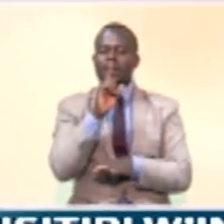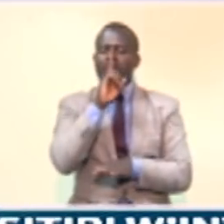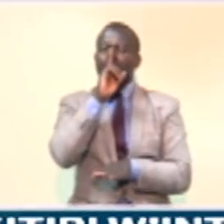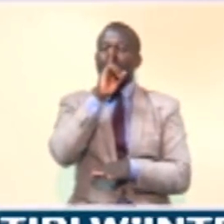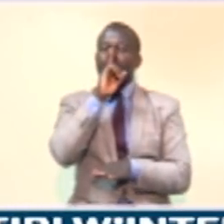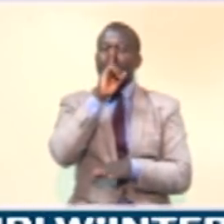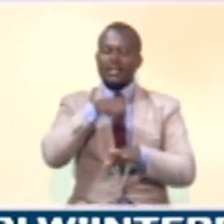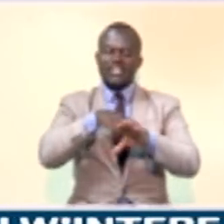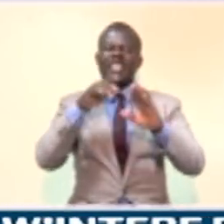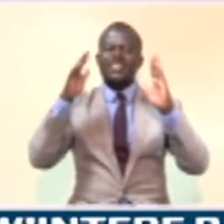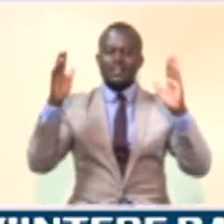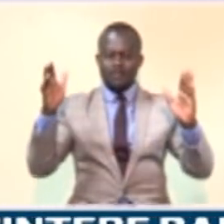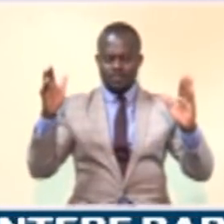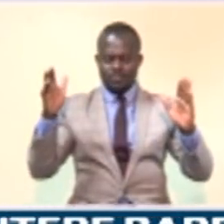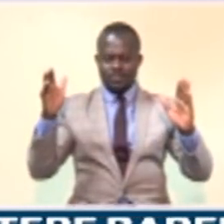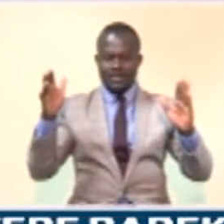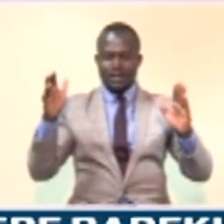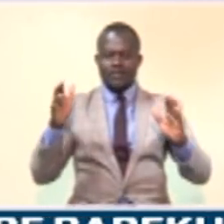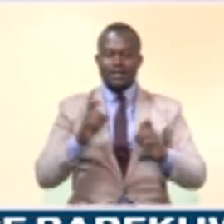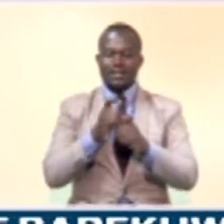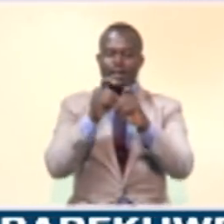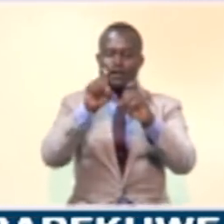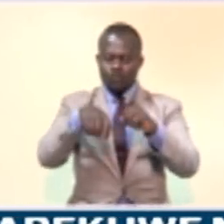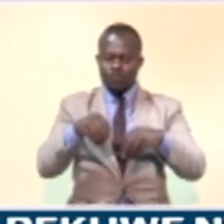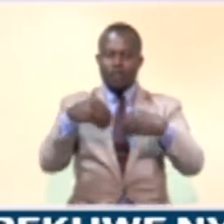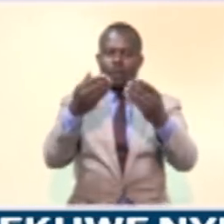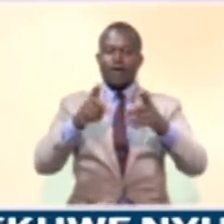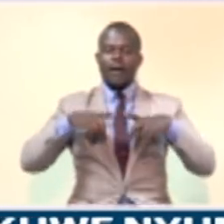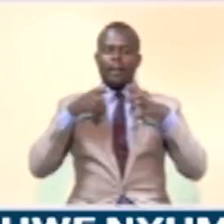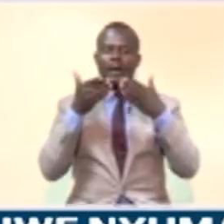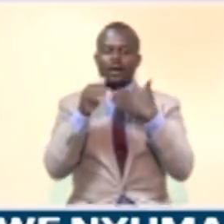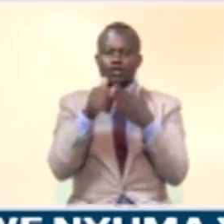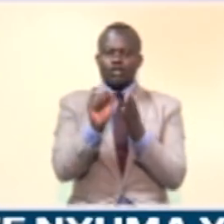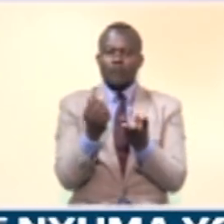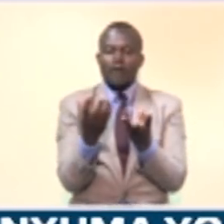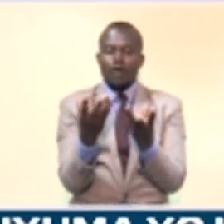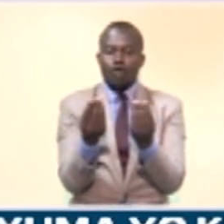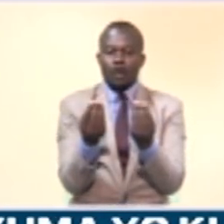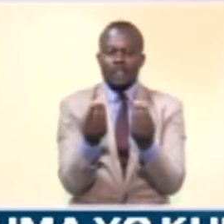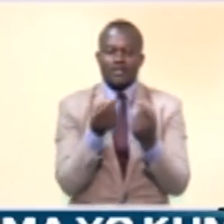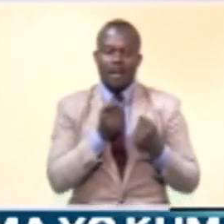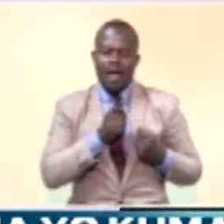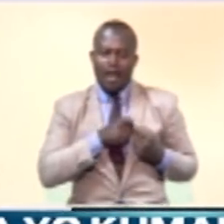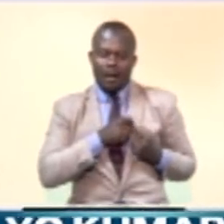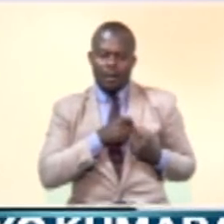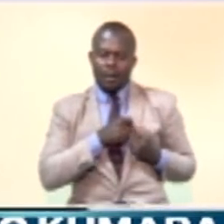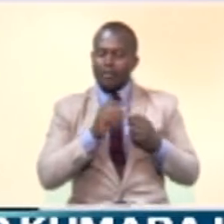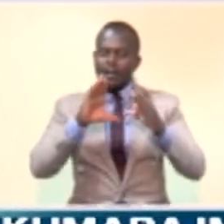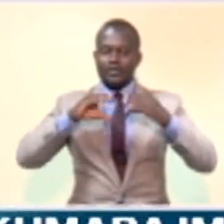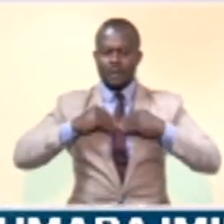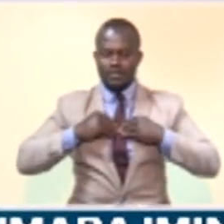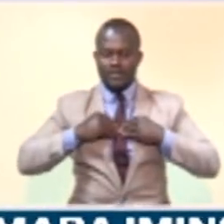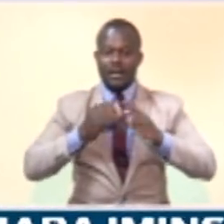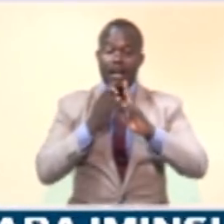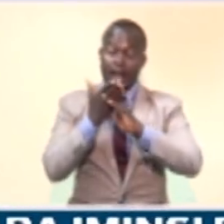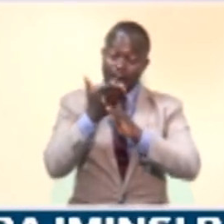kirekire ni impano tugomba bakiriho dushobora korohereza akababaro babitwemereye.